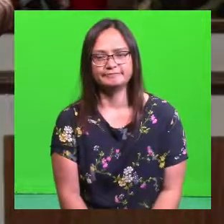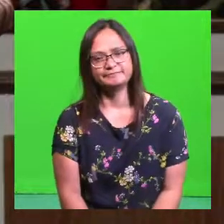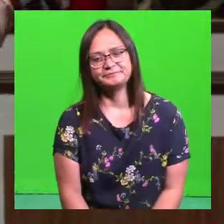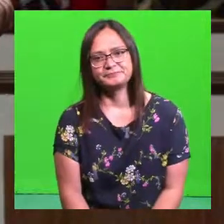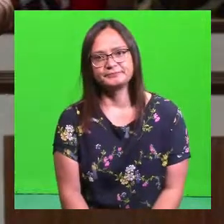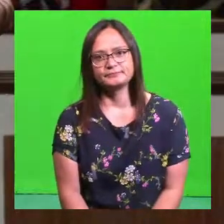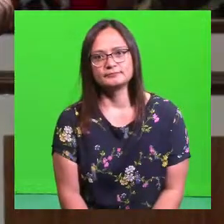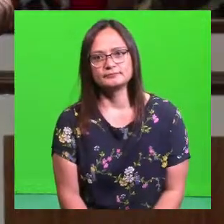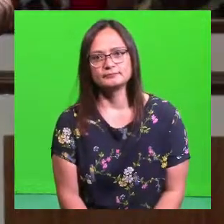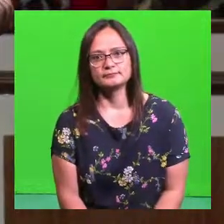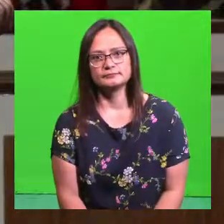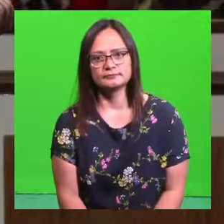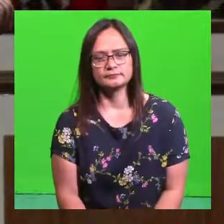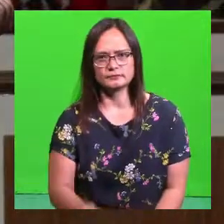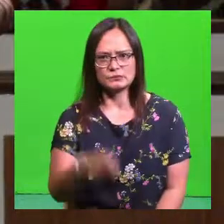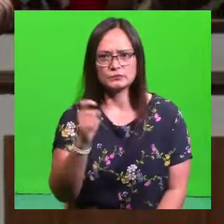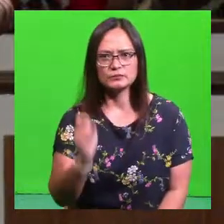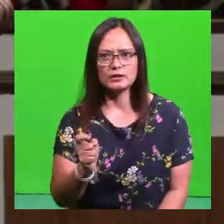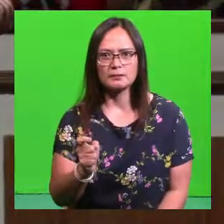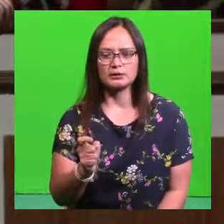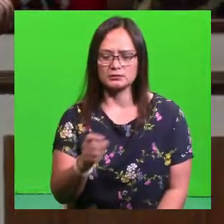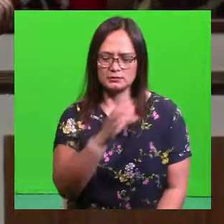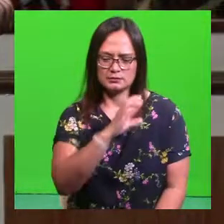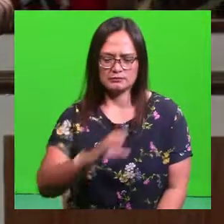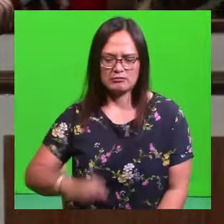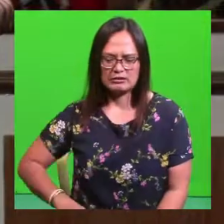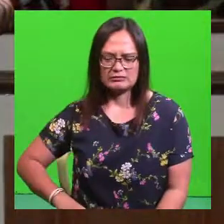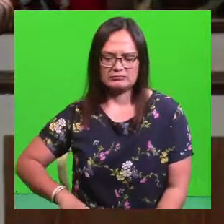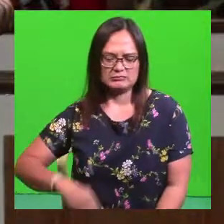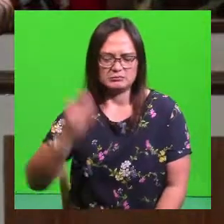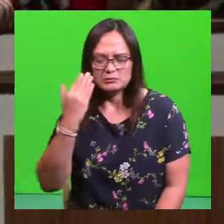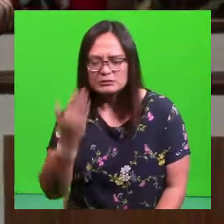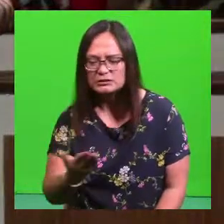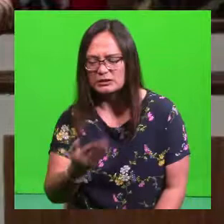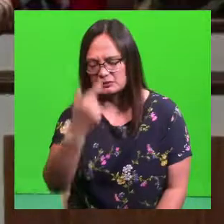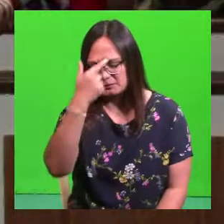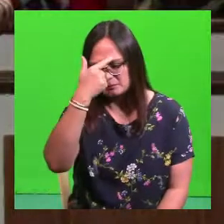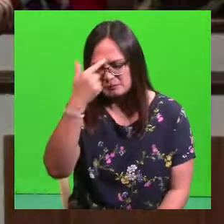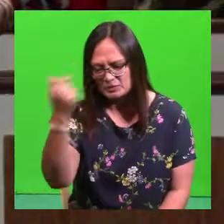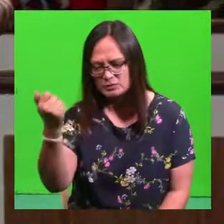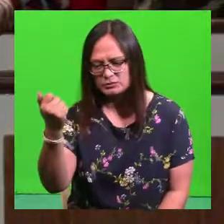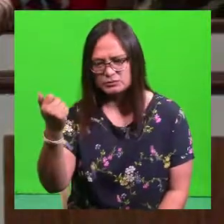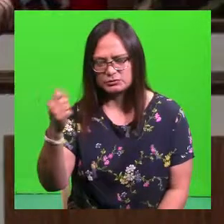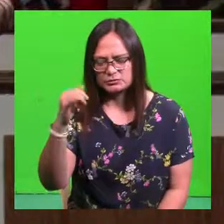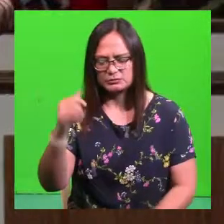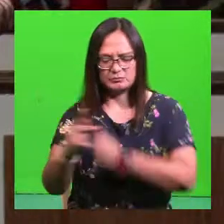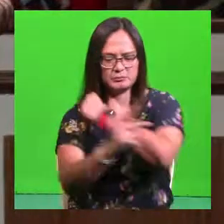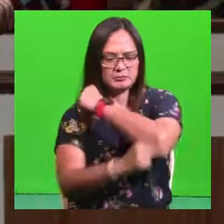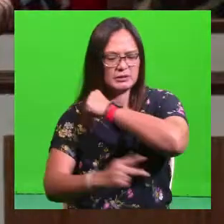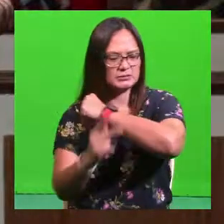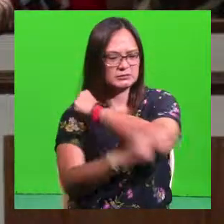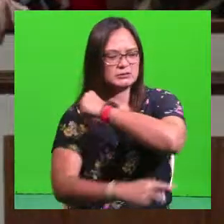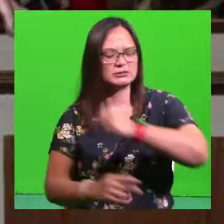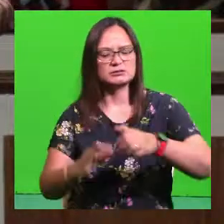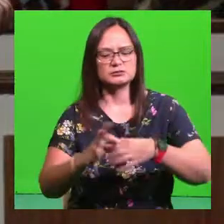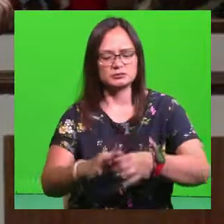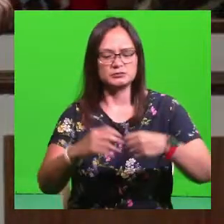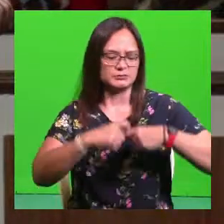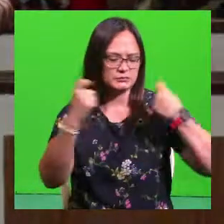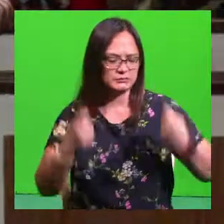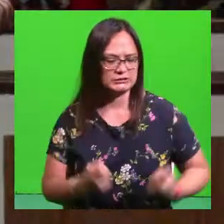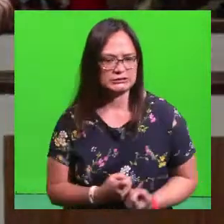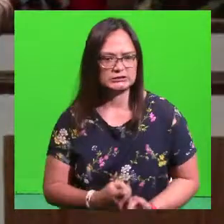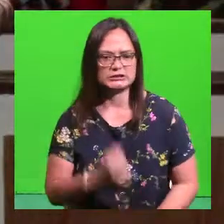Kinakailangan siyang mamatay sapagkat ang kapurusahan ng kasalanan ay kamatayan.